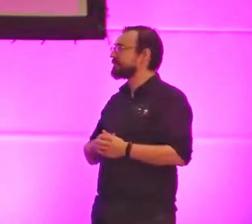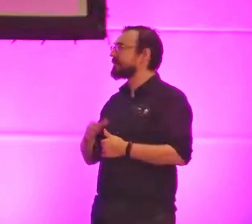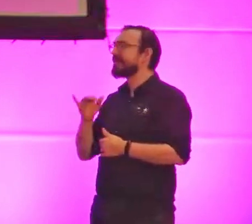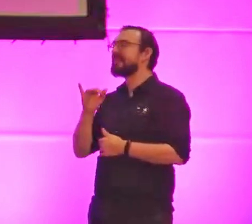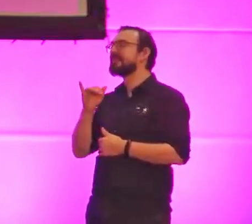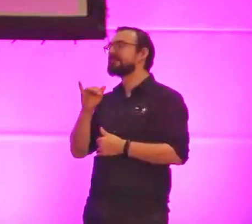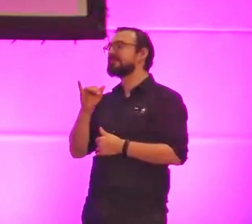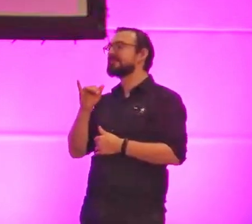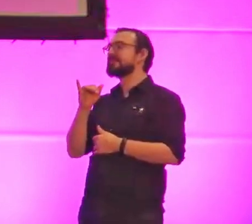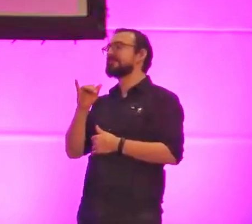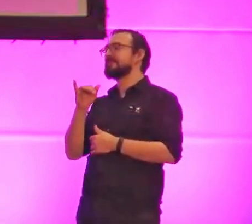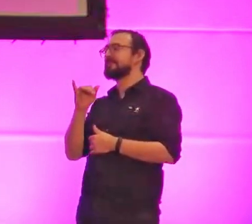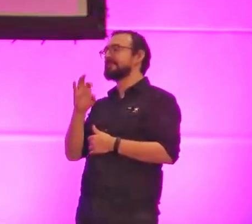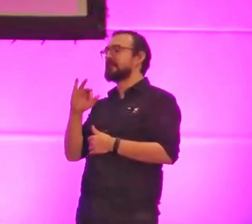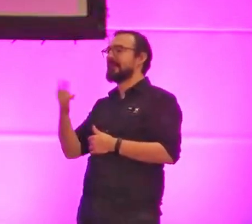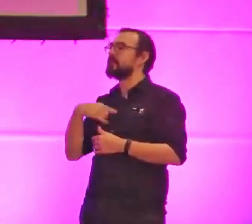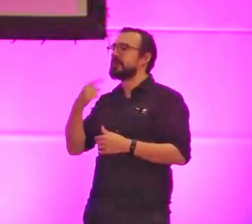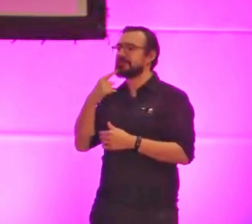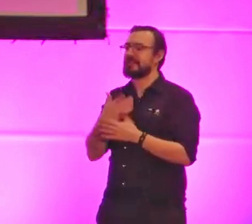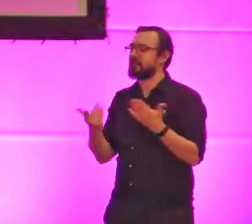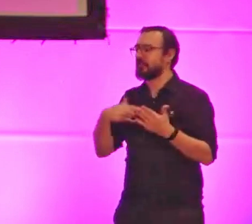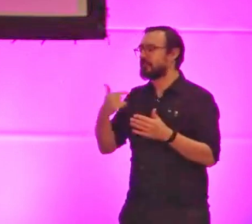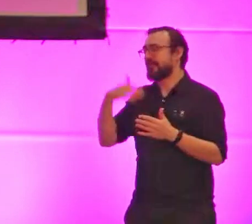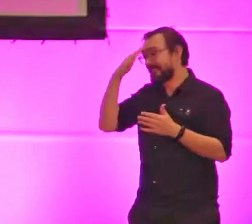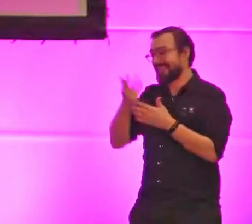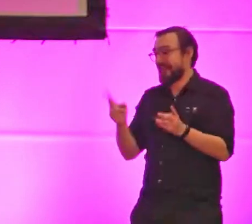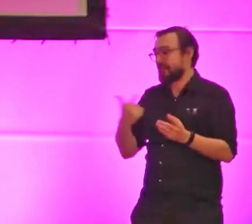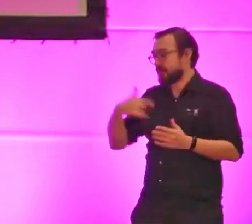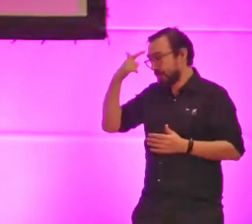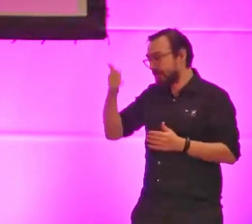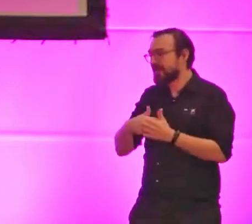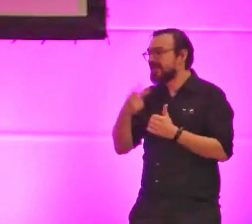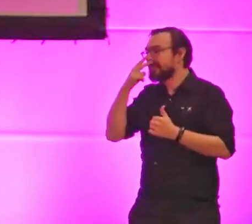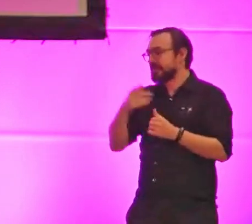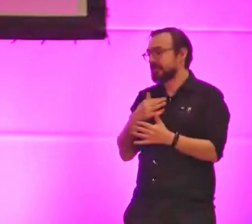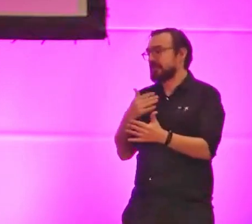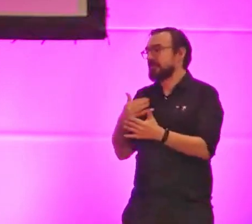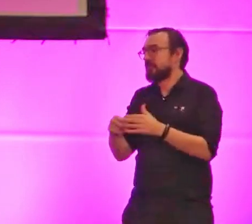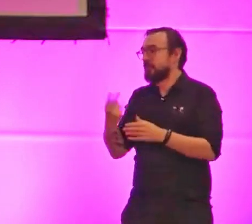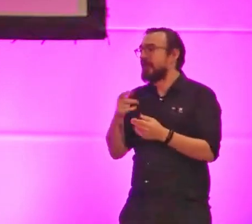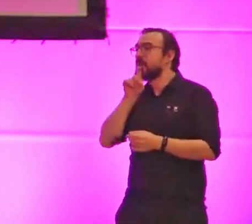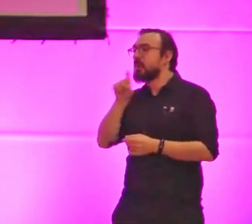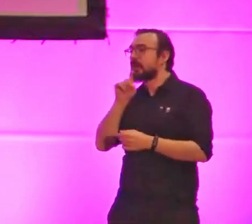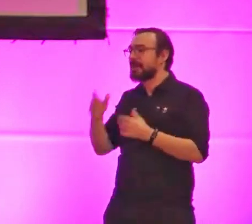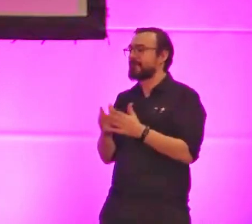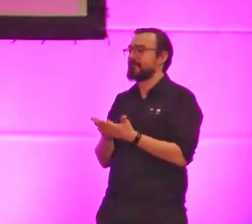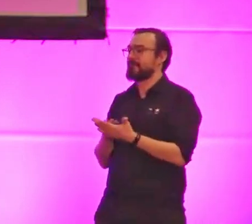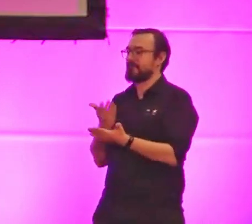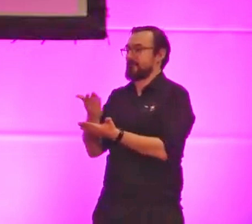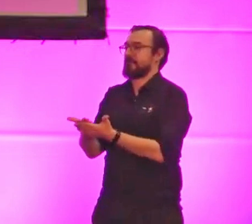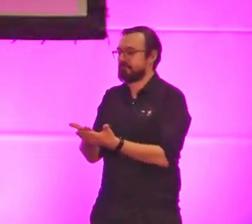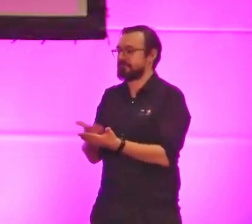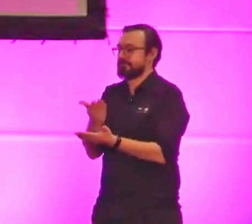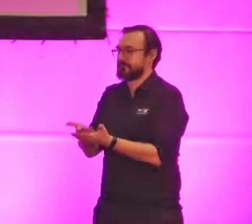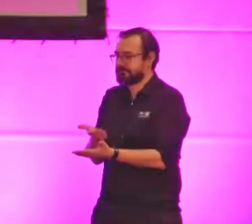Nej, men det vi kan, jag kommer inte säga vad jag vet inte vad jag tror heller, men det vi har sett hittills är ju åklagarens framställning, och nu